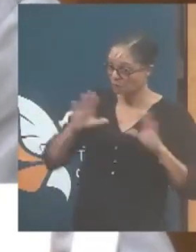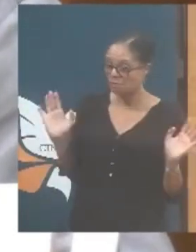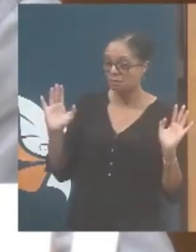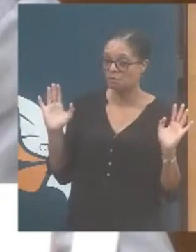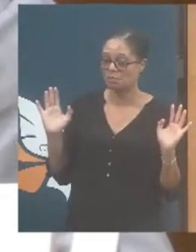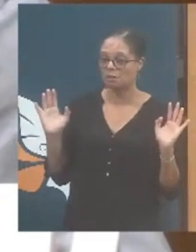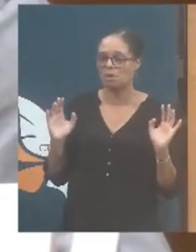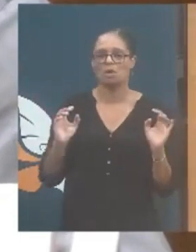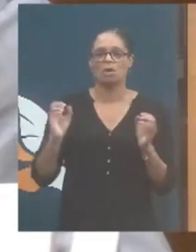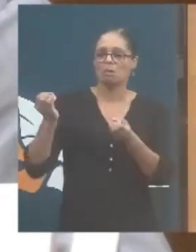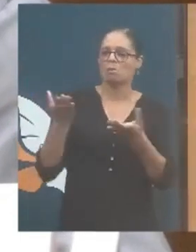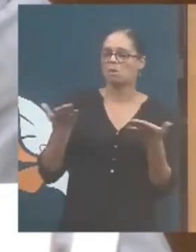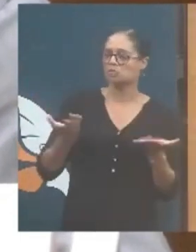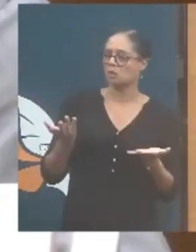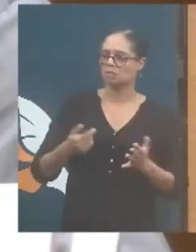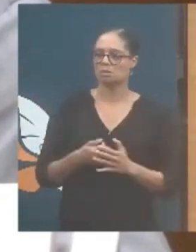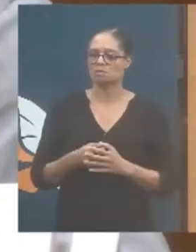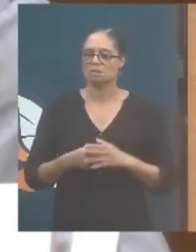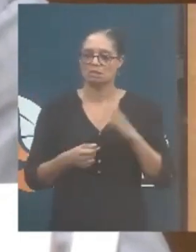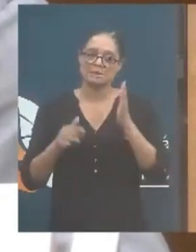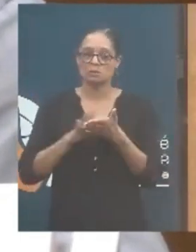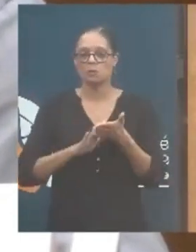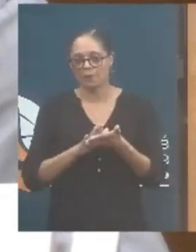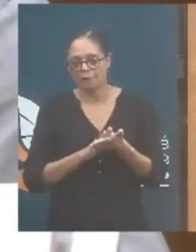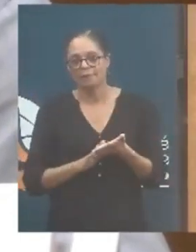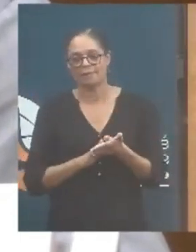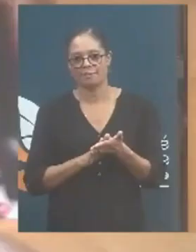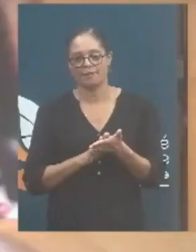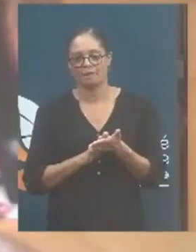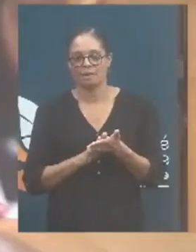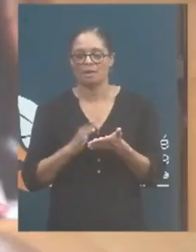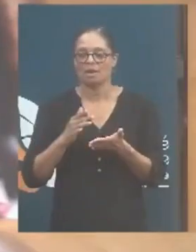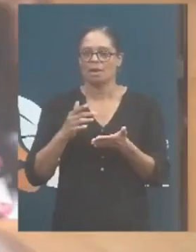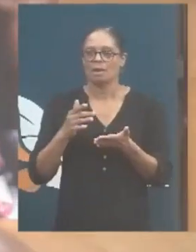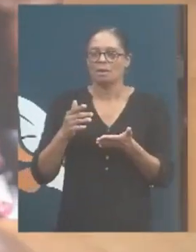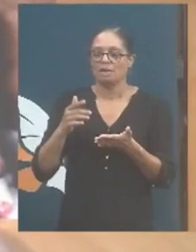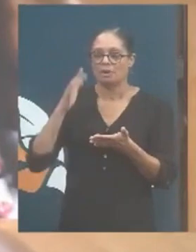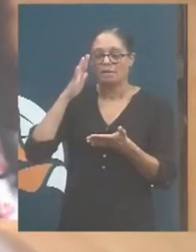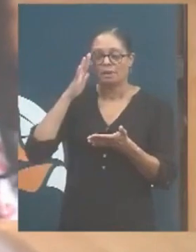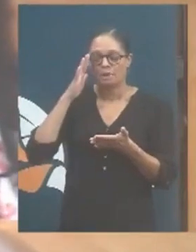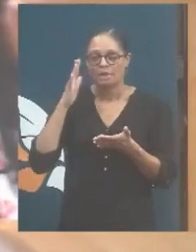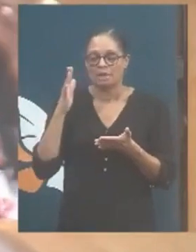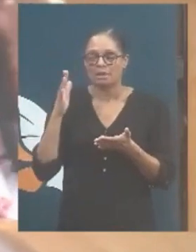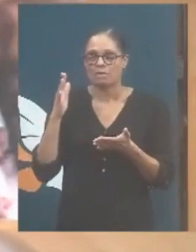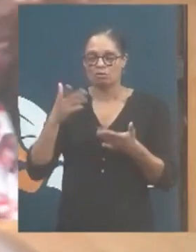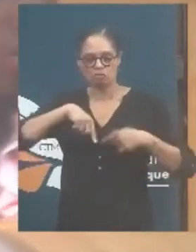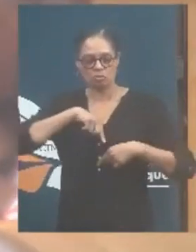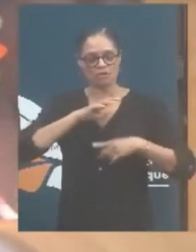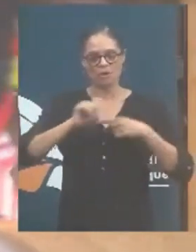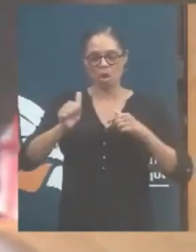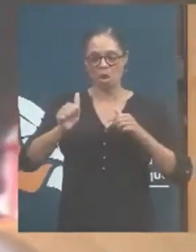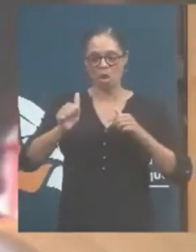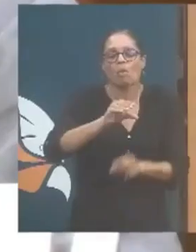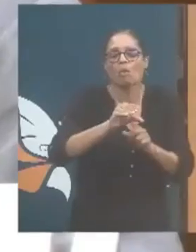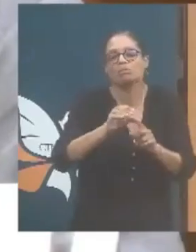Qu'est-ce qu'on nous propose? Excusez-moi, de faire un geste, en réalité, pour se substituer à l'État. Comme l'État donne